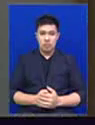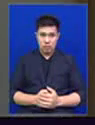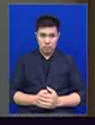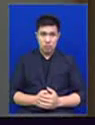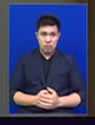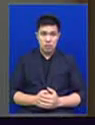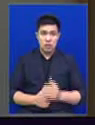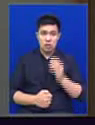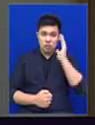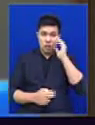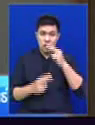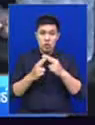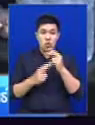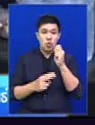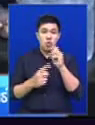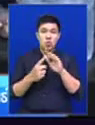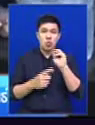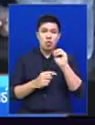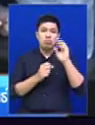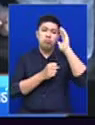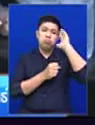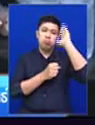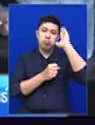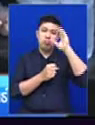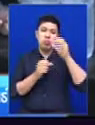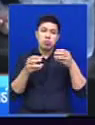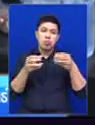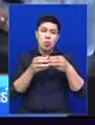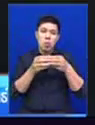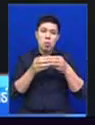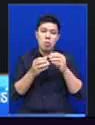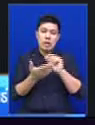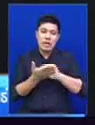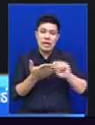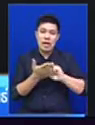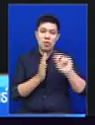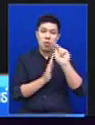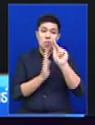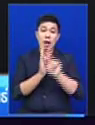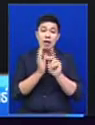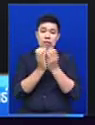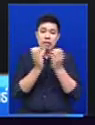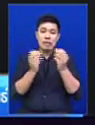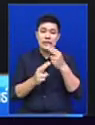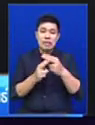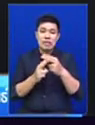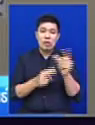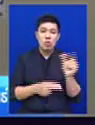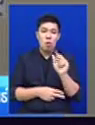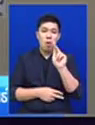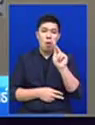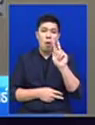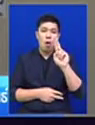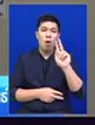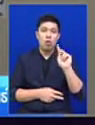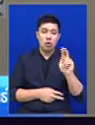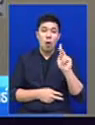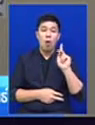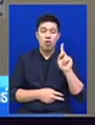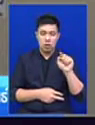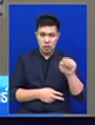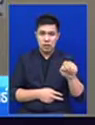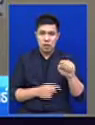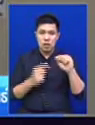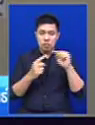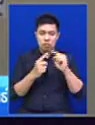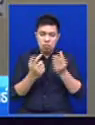นายอุดมรัตน์อมฤตโฆษกกรรมการร่างรัฐธรรมนูญหรือกรท.เปิดเผยถึงความคืบหน้าการพิจารณาทบทวนร่างรัฐธรรมนูญฉบับเบื้องต้นร